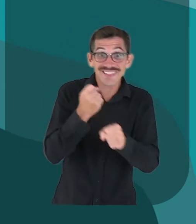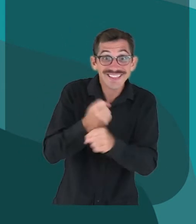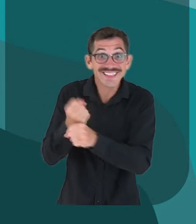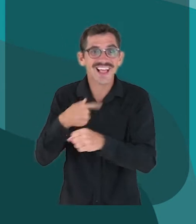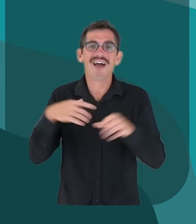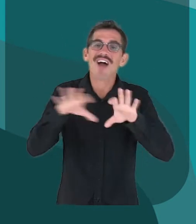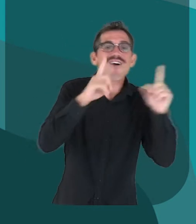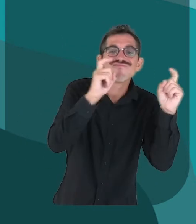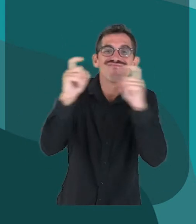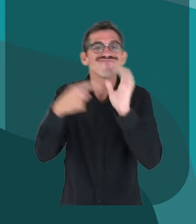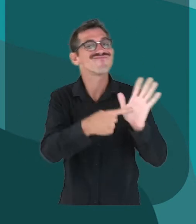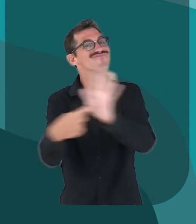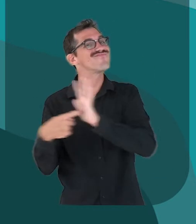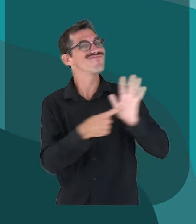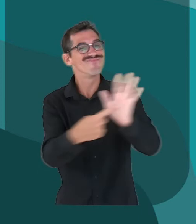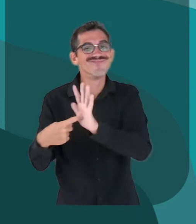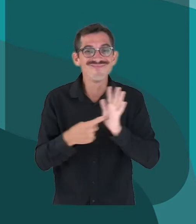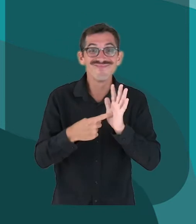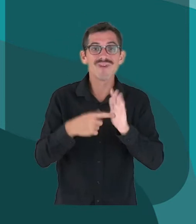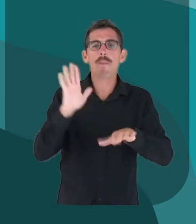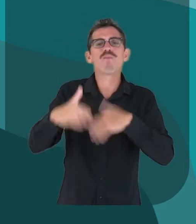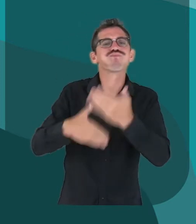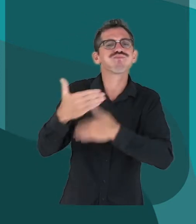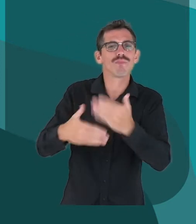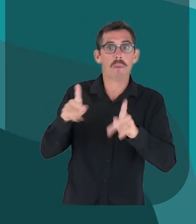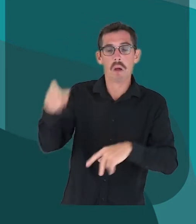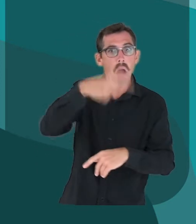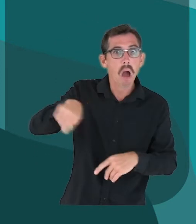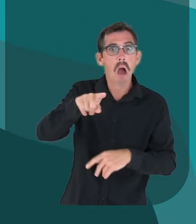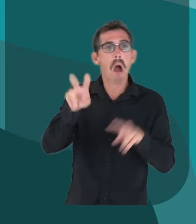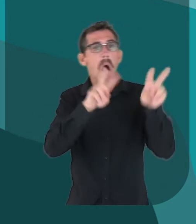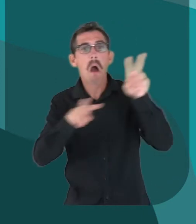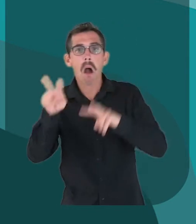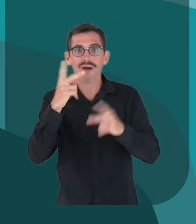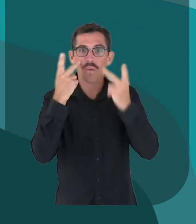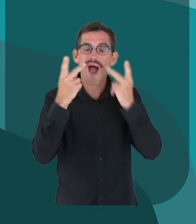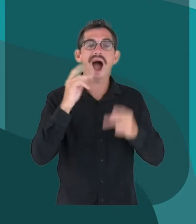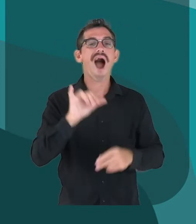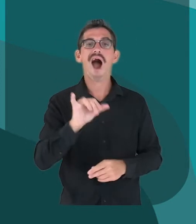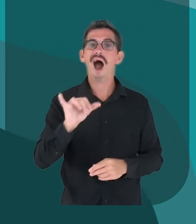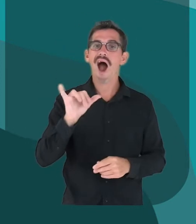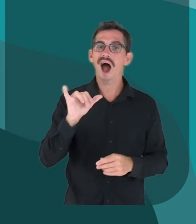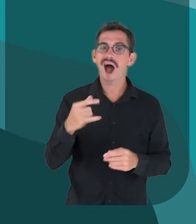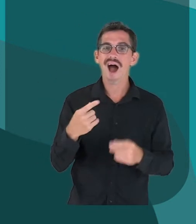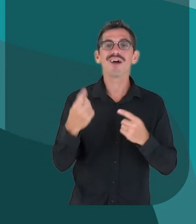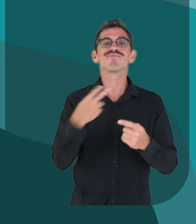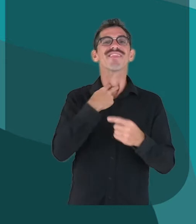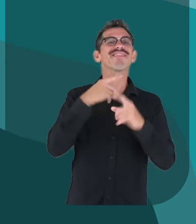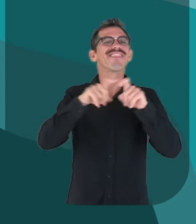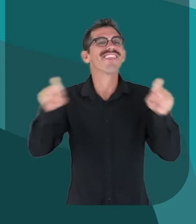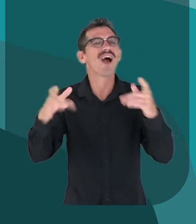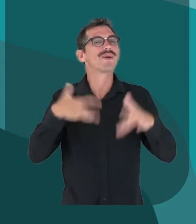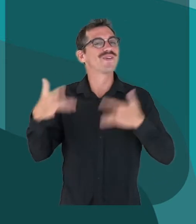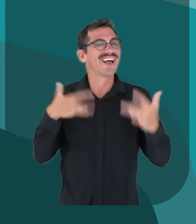fait une exposition de photos. Puis au travers de ça, les gens étaient amenés à vivre des